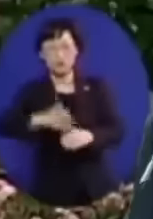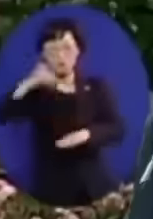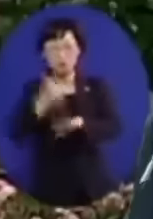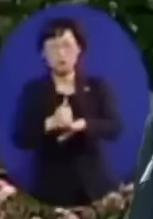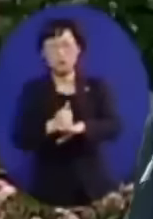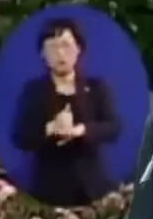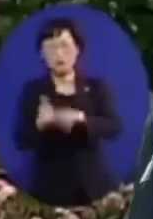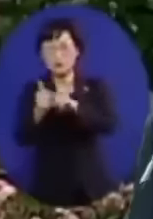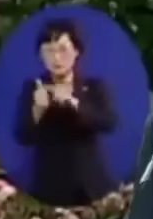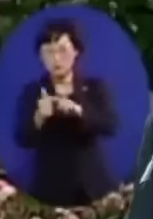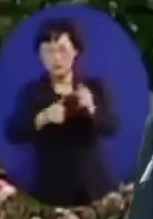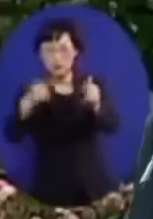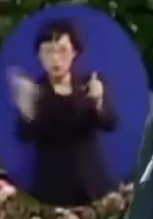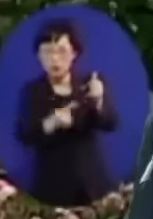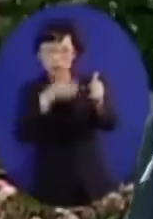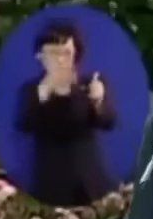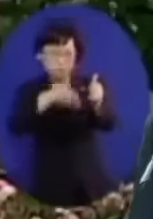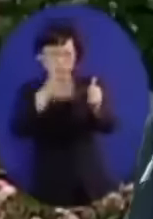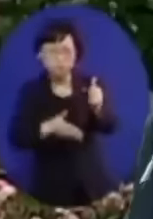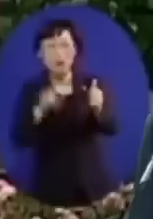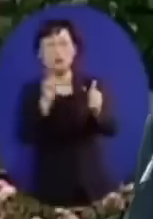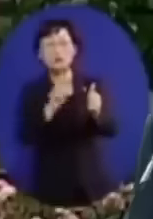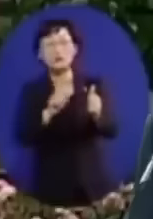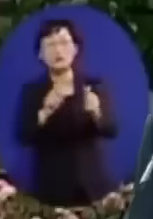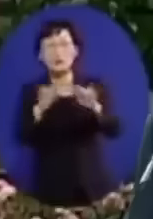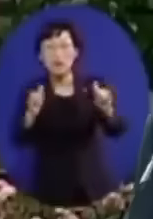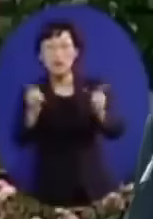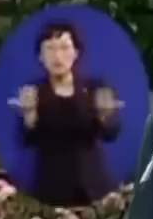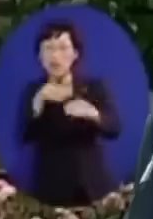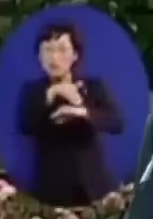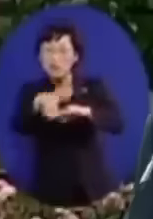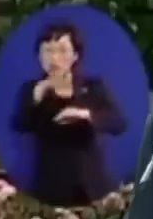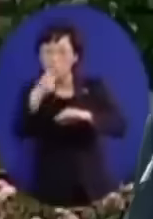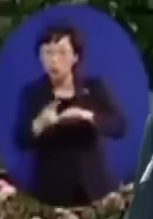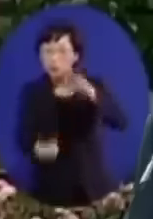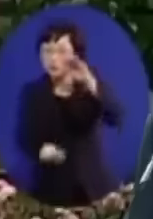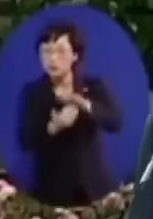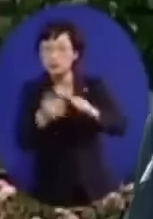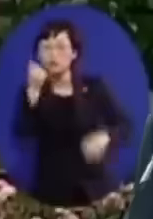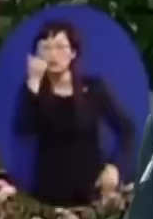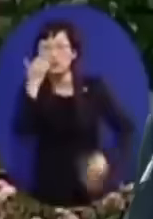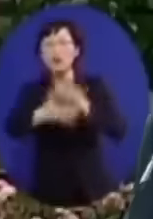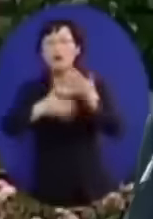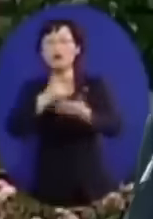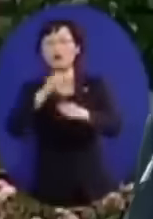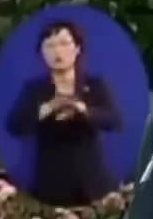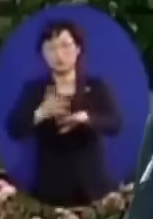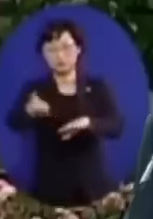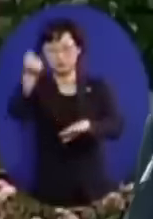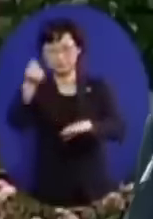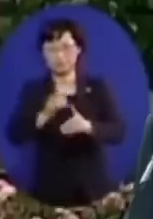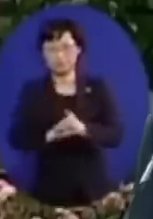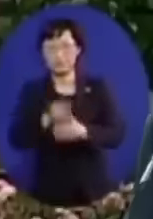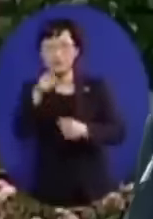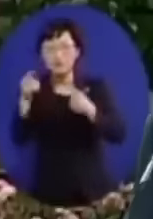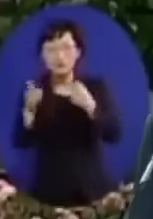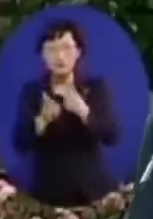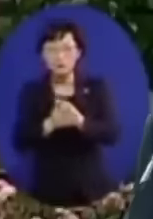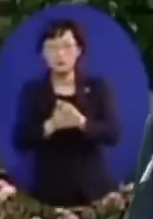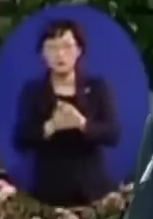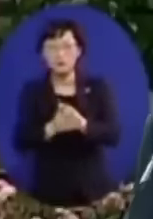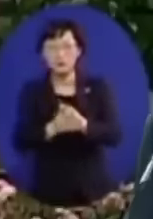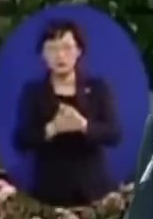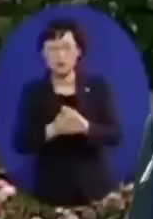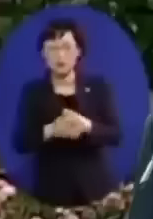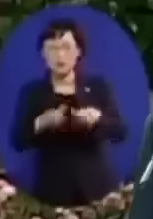번 더 간증하면서 아무리 사람이 이 일을 계획해도 그 일을 성취시키는 분은 하나님이 하십니다. 그러므로